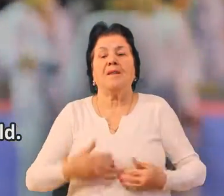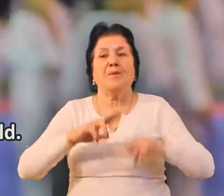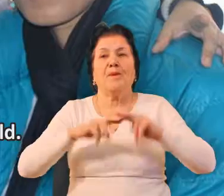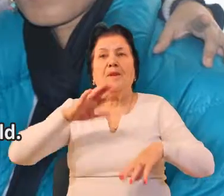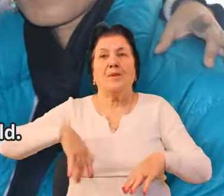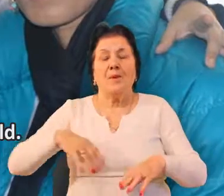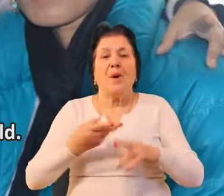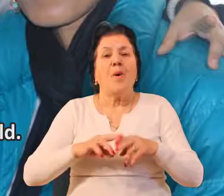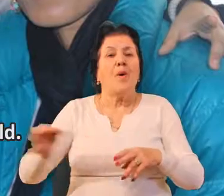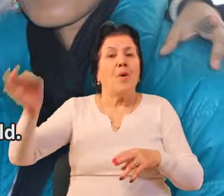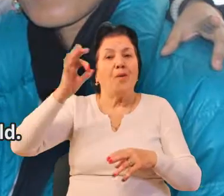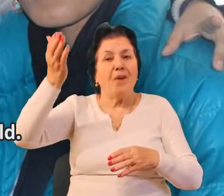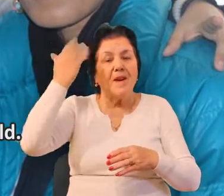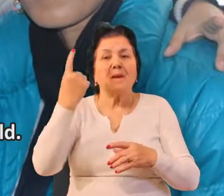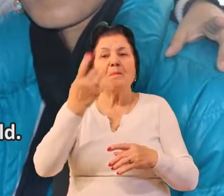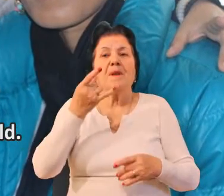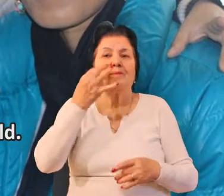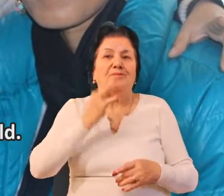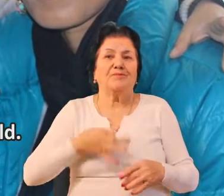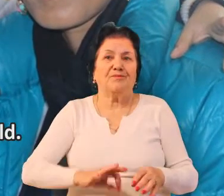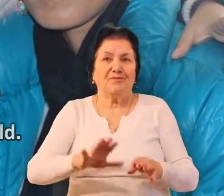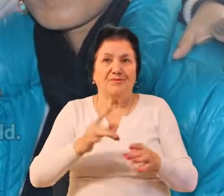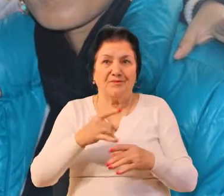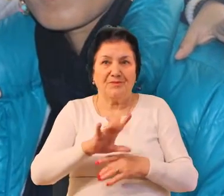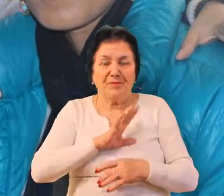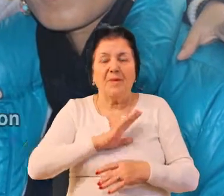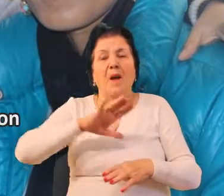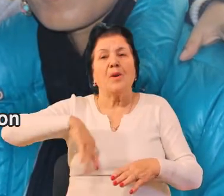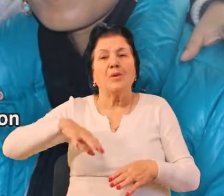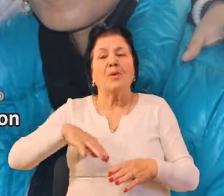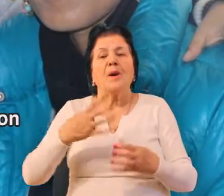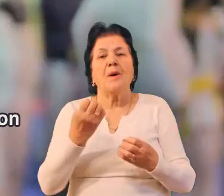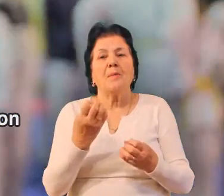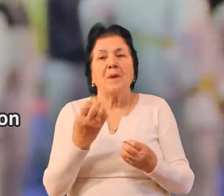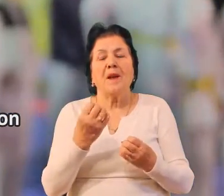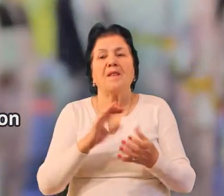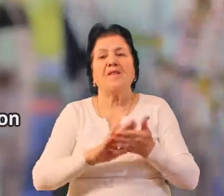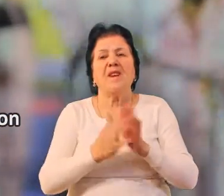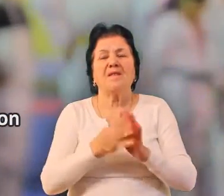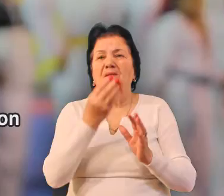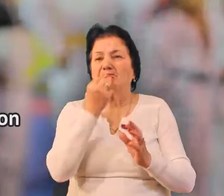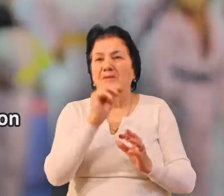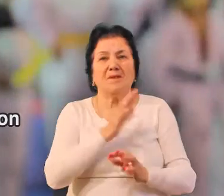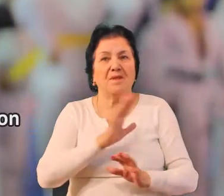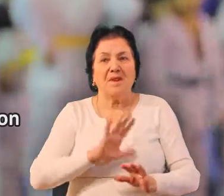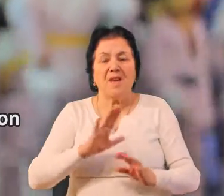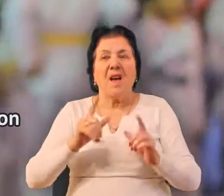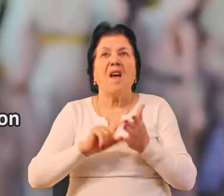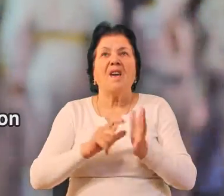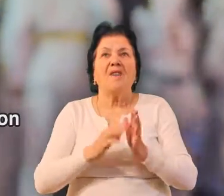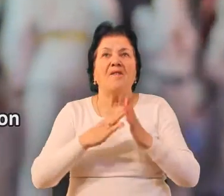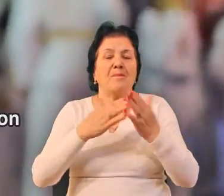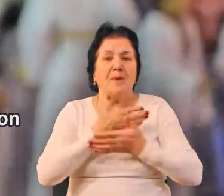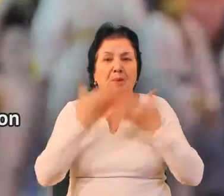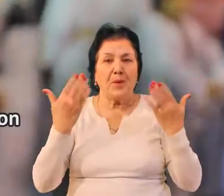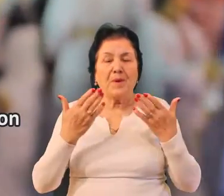sonra o vaxtdan bir evladımız dünyaya gəldi. Və sonra isə biraz vəziyyət